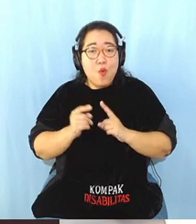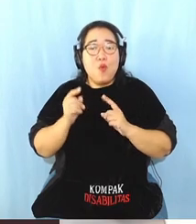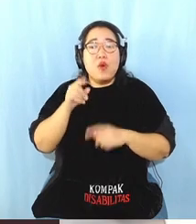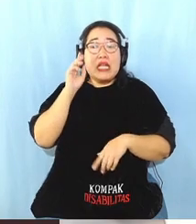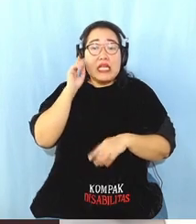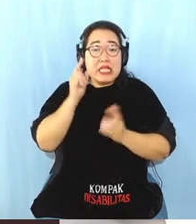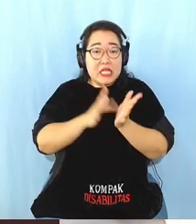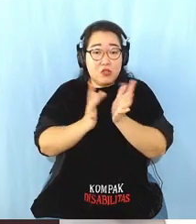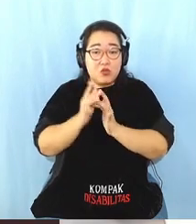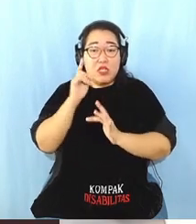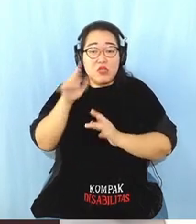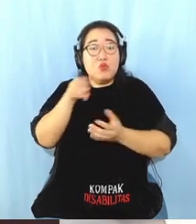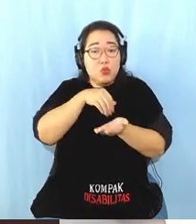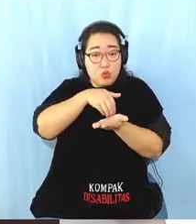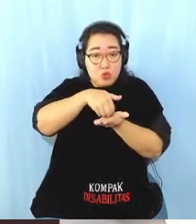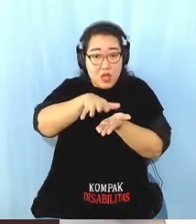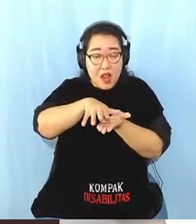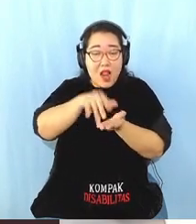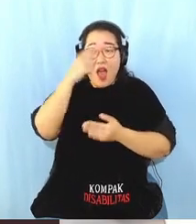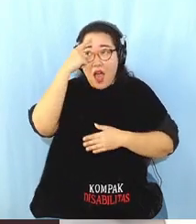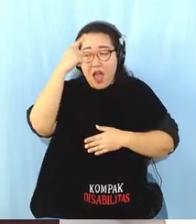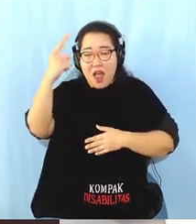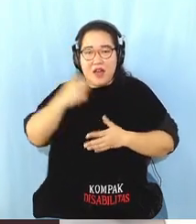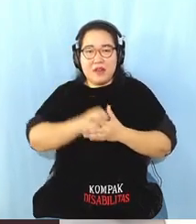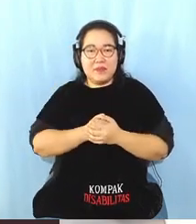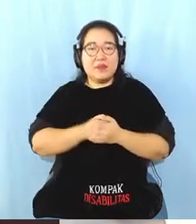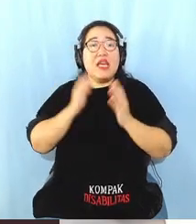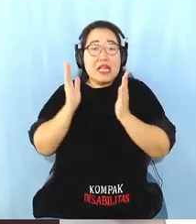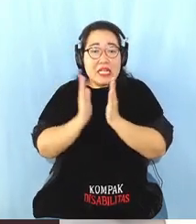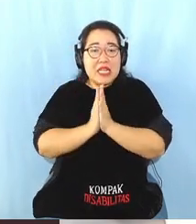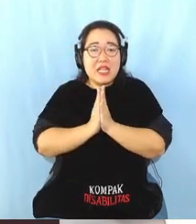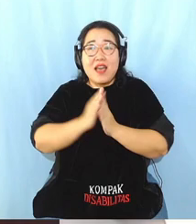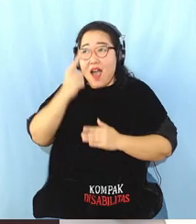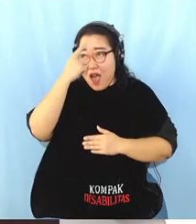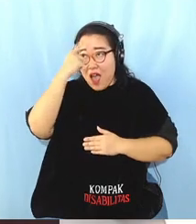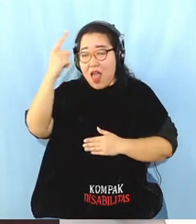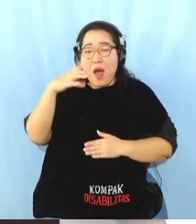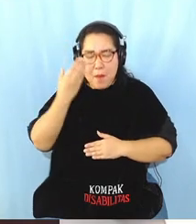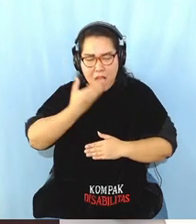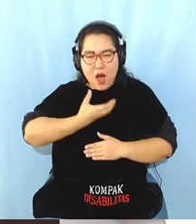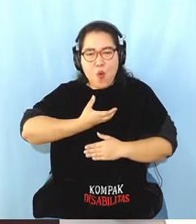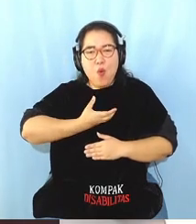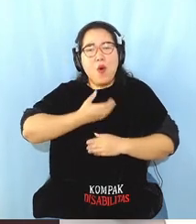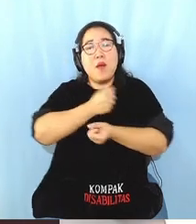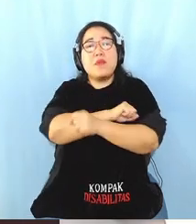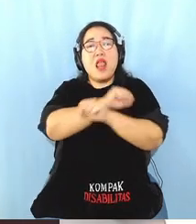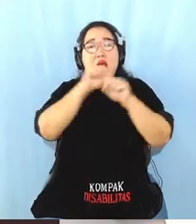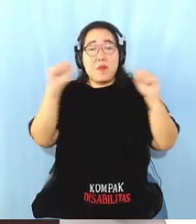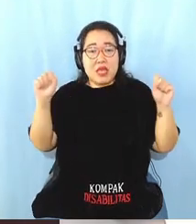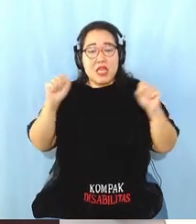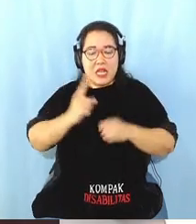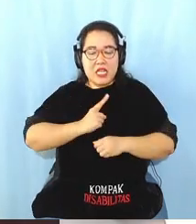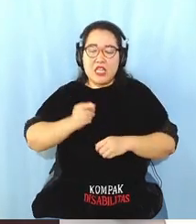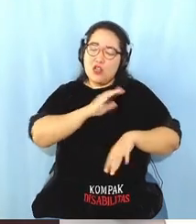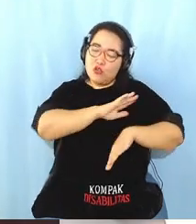Dan Allah itu sendiri. Dan Allah mau menyelamatkan kita sekalian. Dia menerima